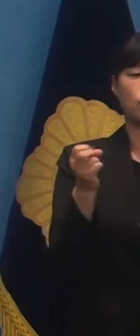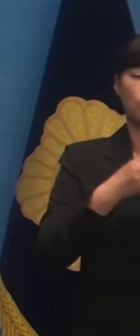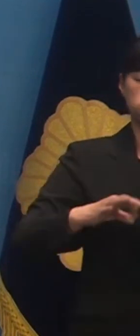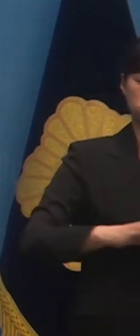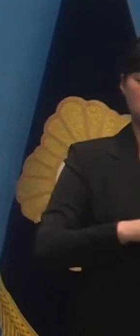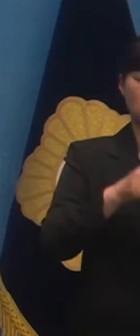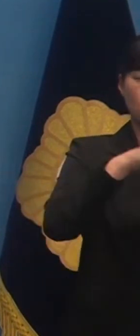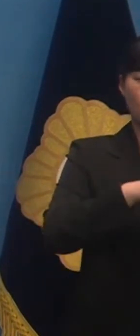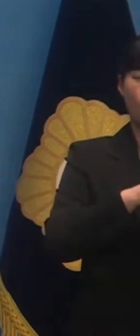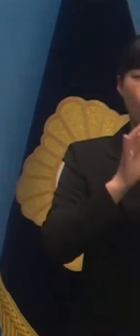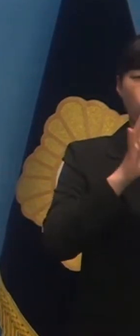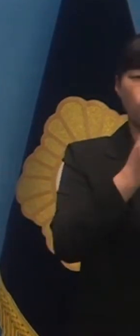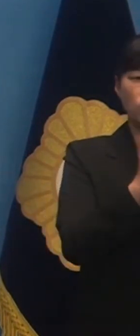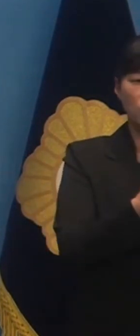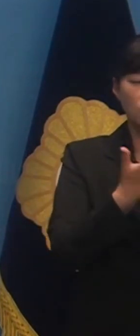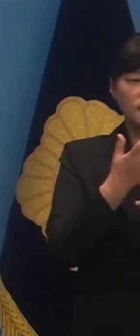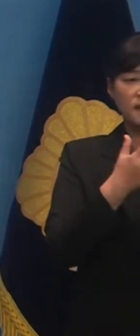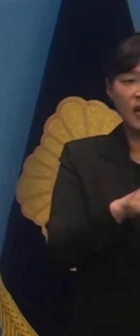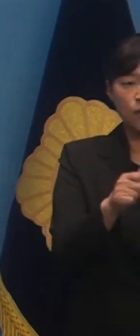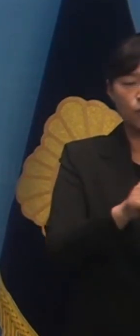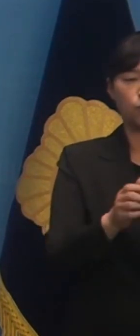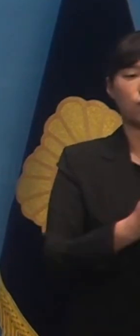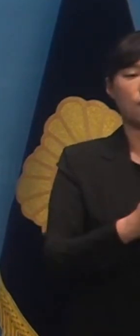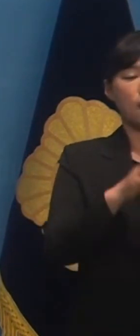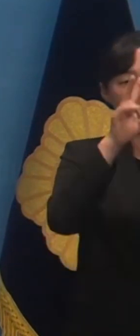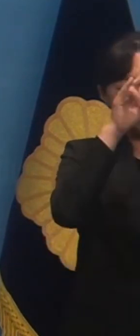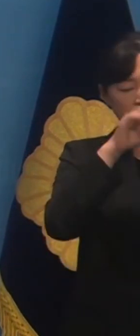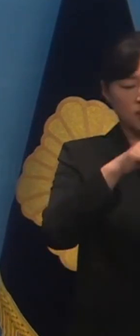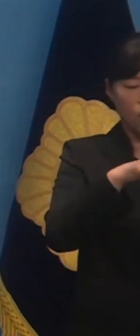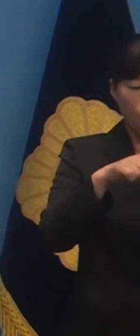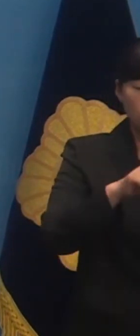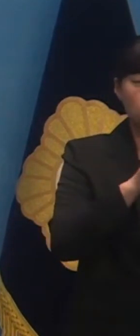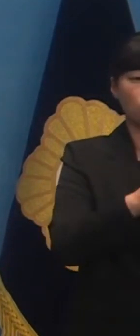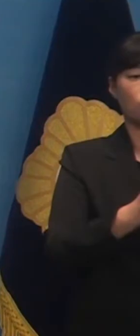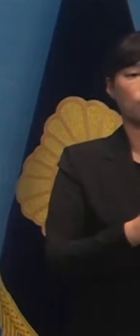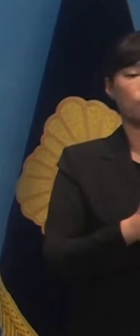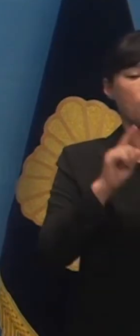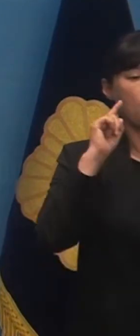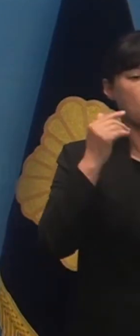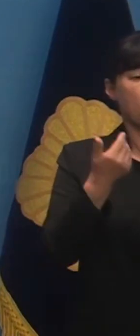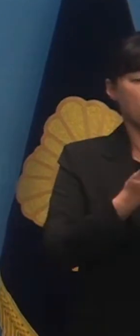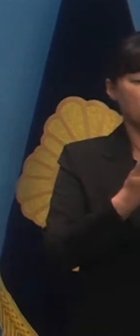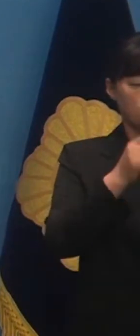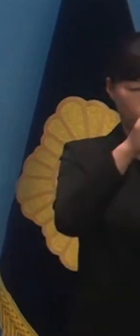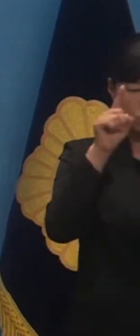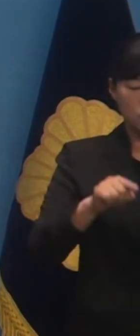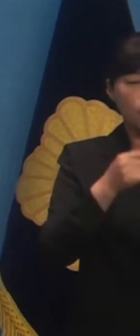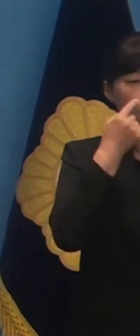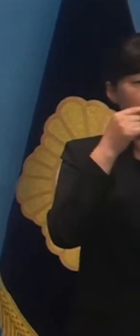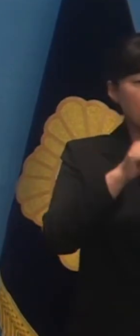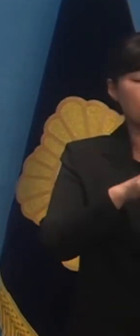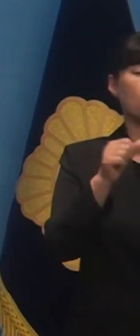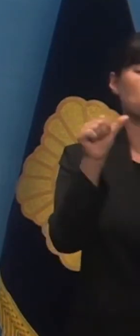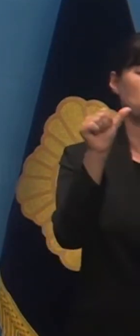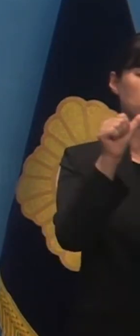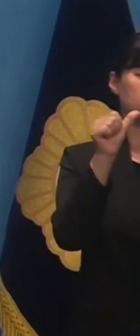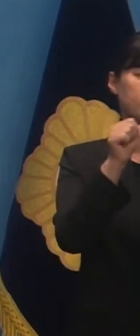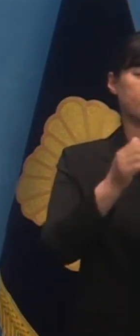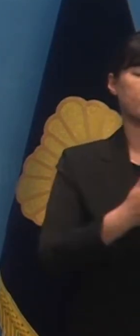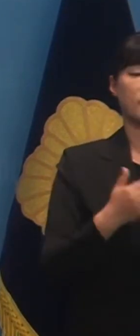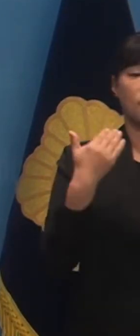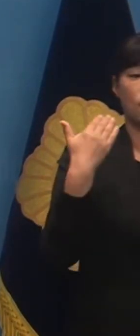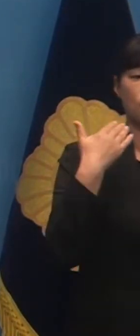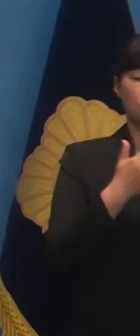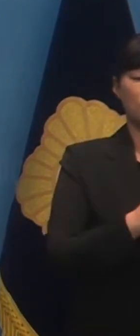부정선거 홍보자료, 박근혜 엽서, 국가보안법 폐지 반대 포스터가 발견된 점. 5.